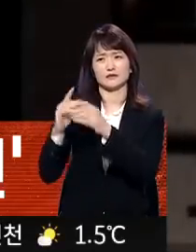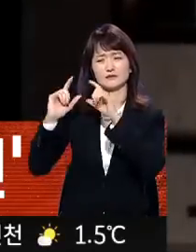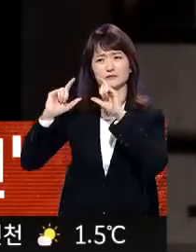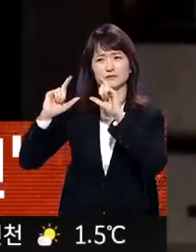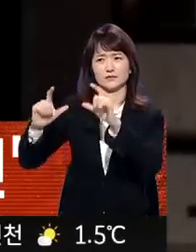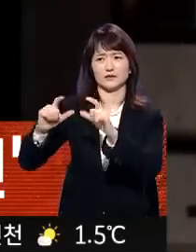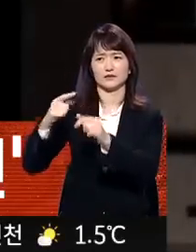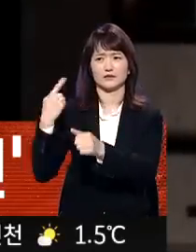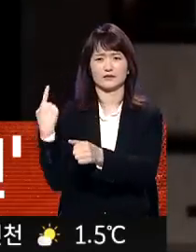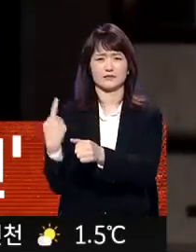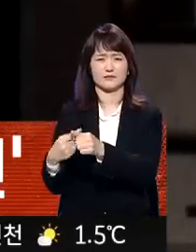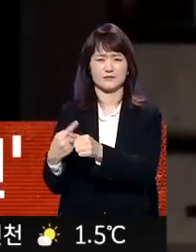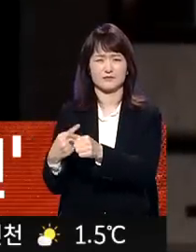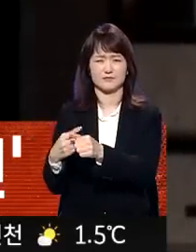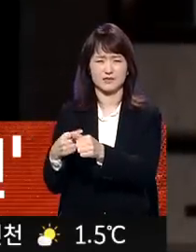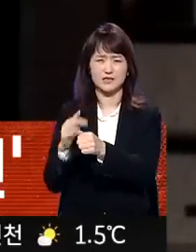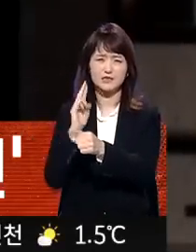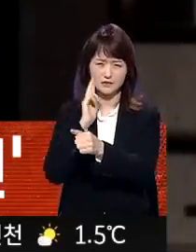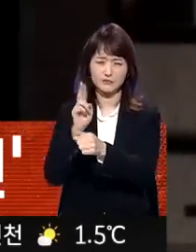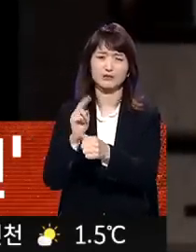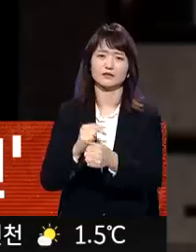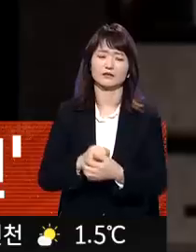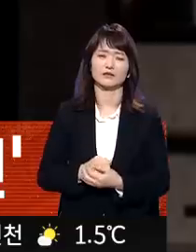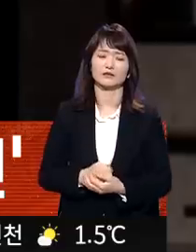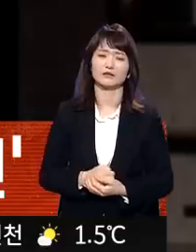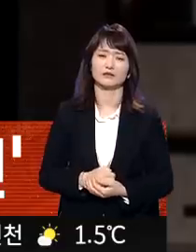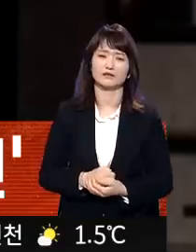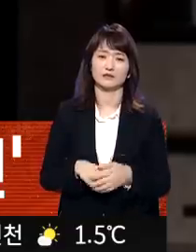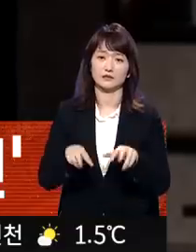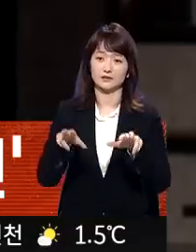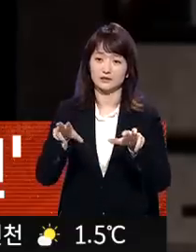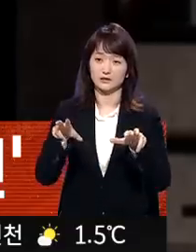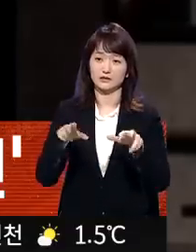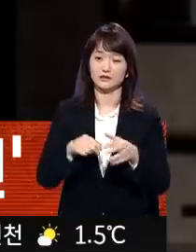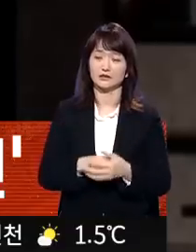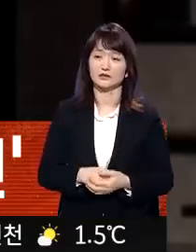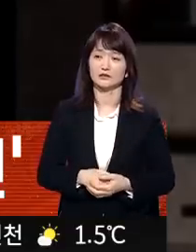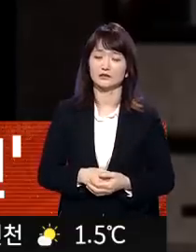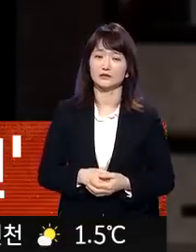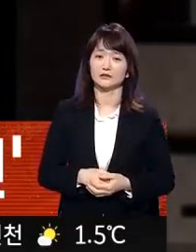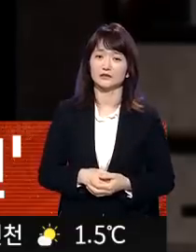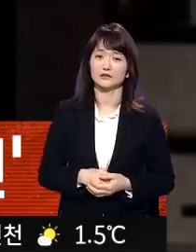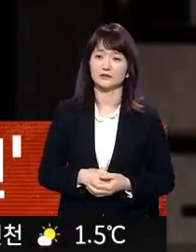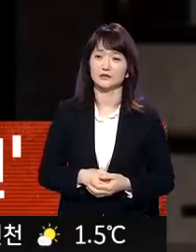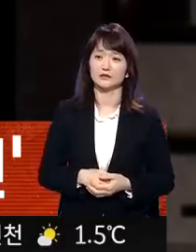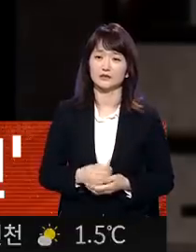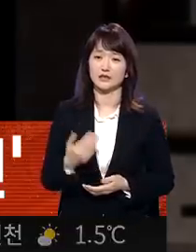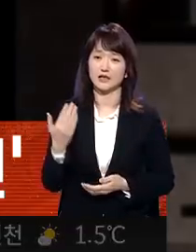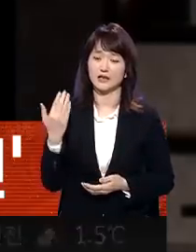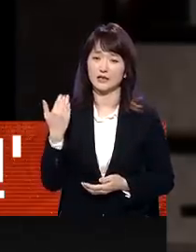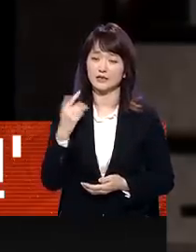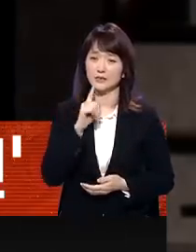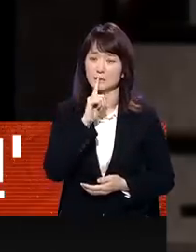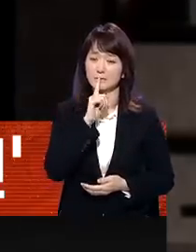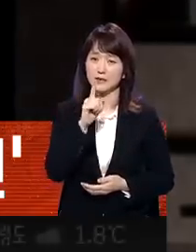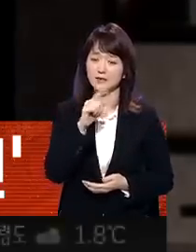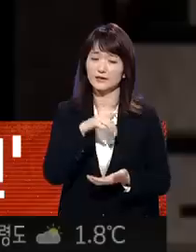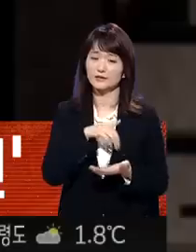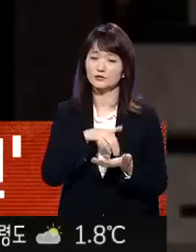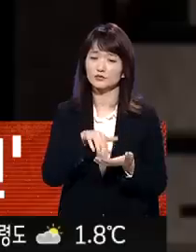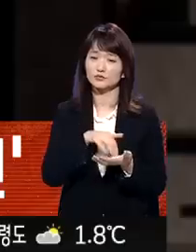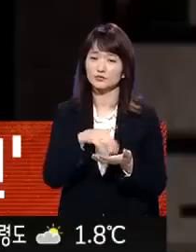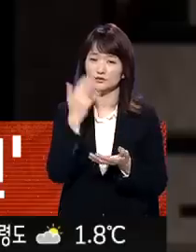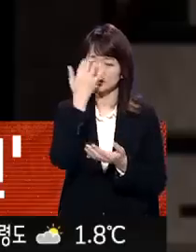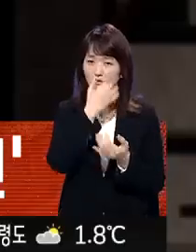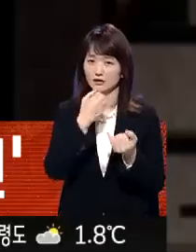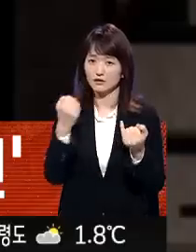저는 굉장히 신랄하게 해야 된다라고 생각합니다. 지금 나와 있는 횟수가 아까 저희들이 굉장히 톤다운을 해서 그냥 11번이라는 숫자만 말을